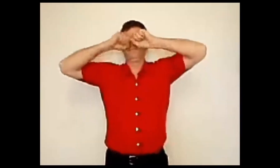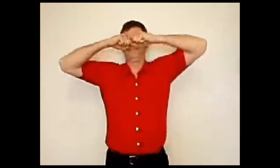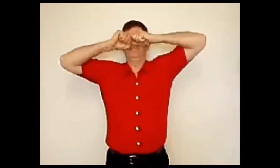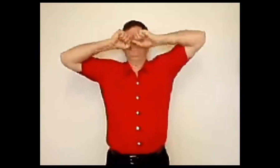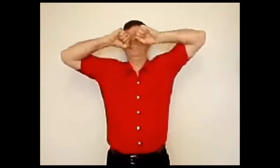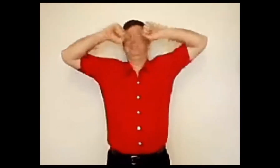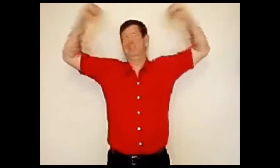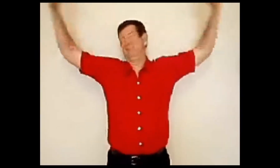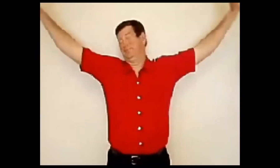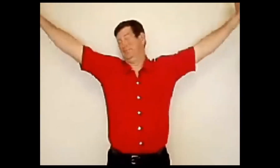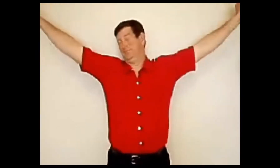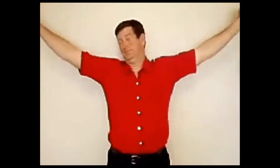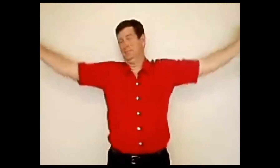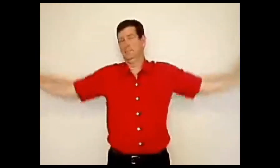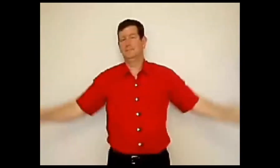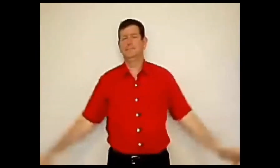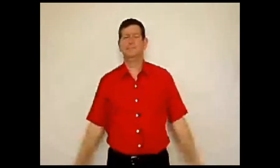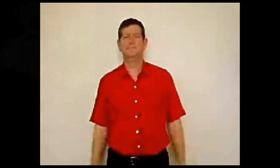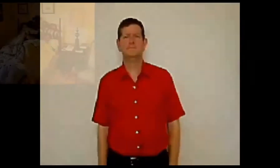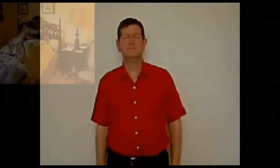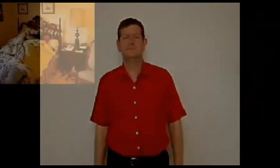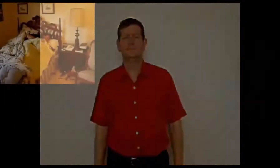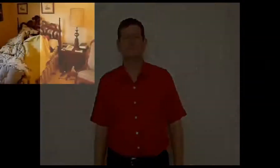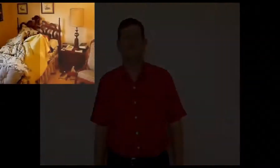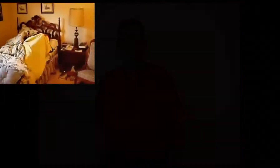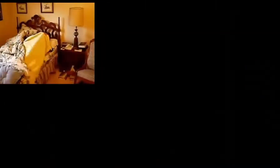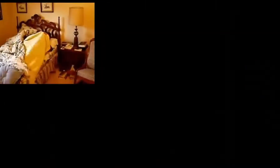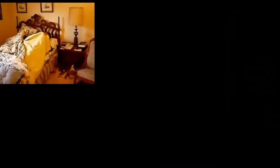Se réveiller.